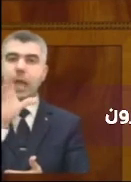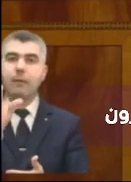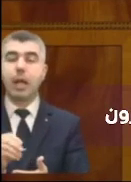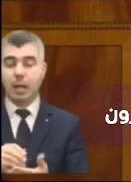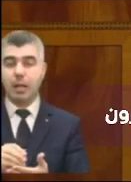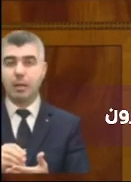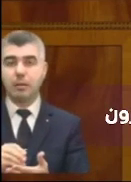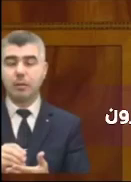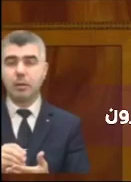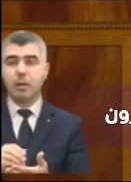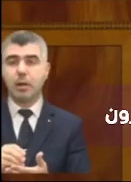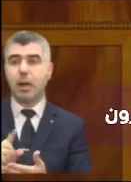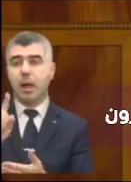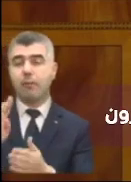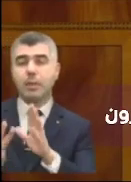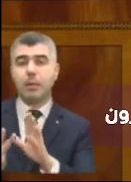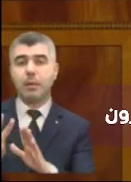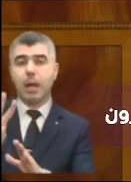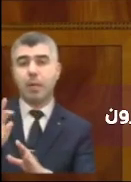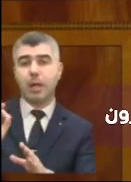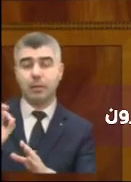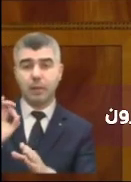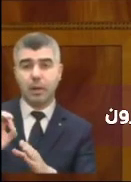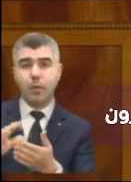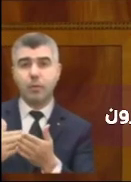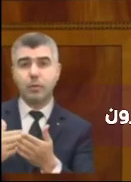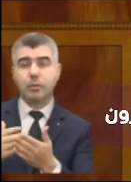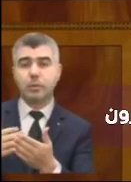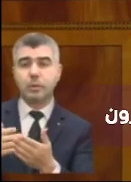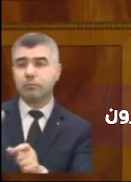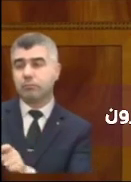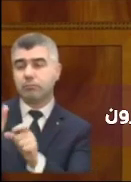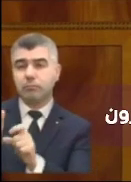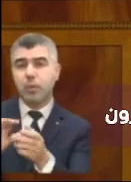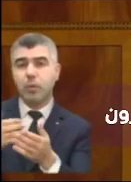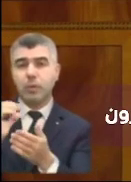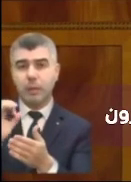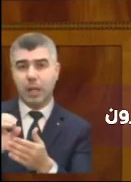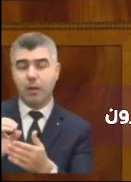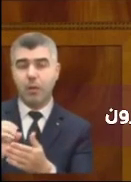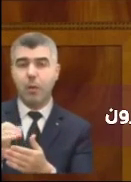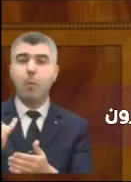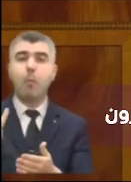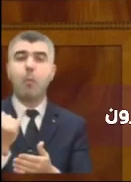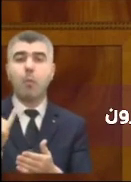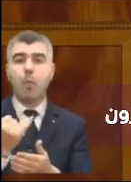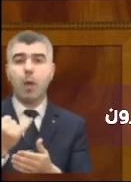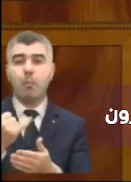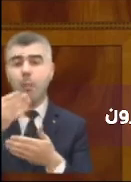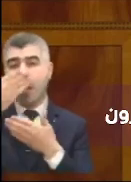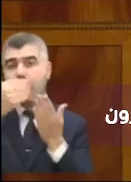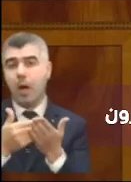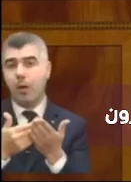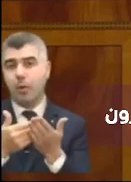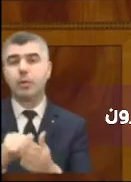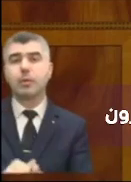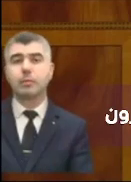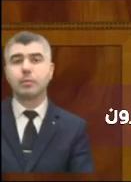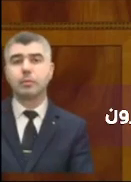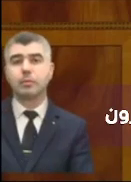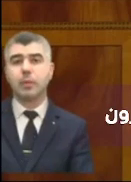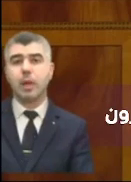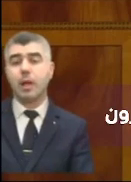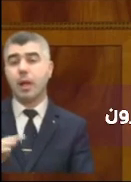في أفريقيا. هناك أكثر من 44 مؤسسة في عدد